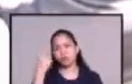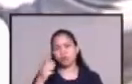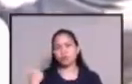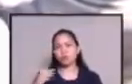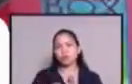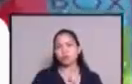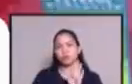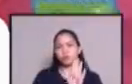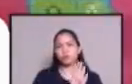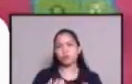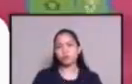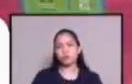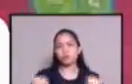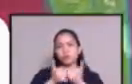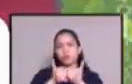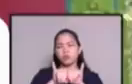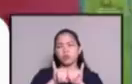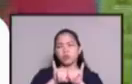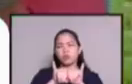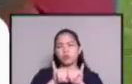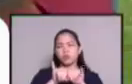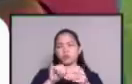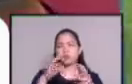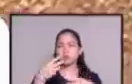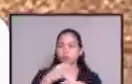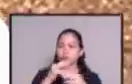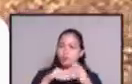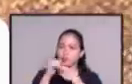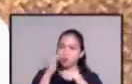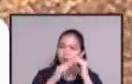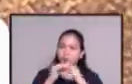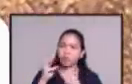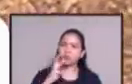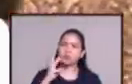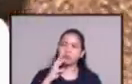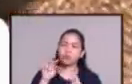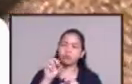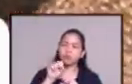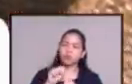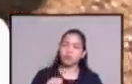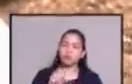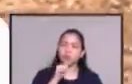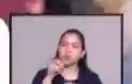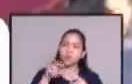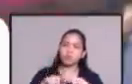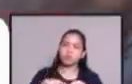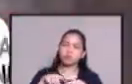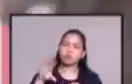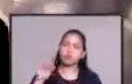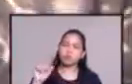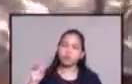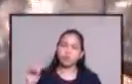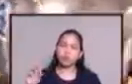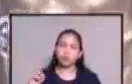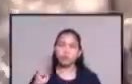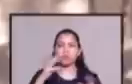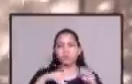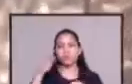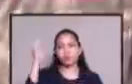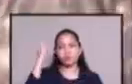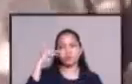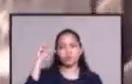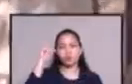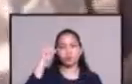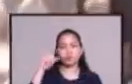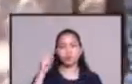daw nito ang kahalagahan ng pagkatayo ng panibagong water source para hindi na nakadepende sa Angat Dam. Para sa News 5, Bim Santos,